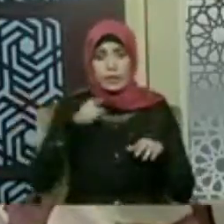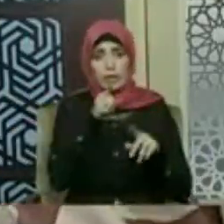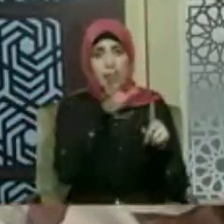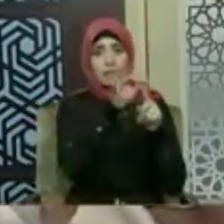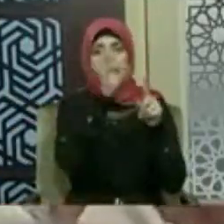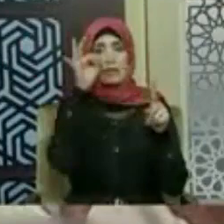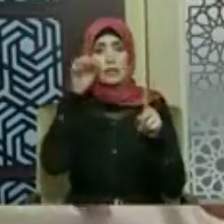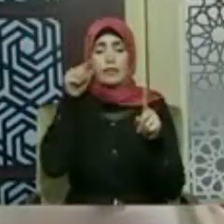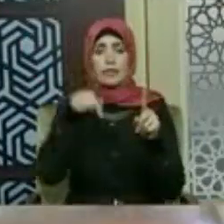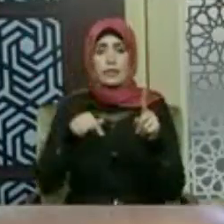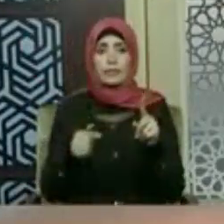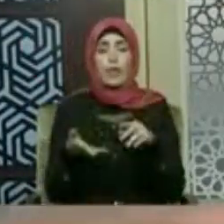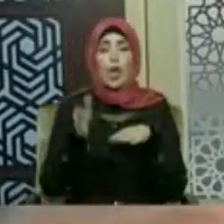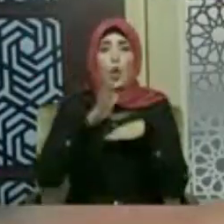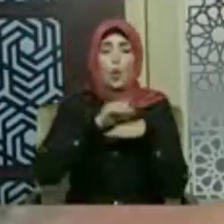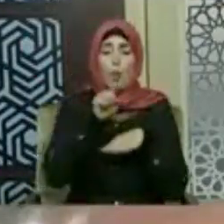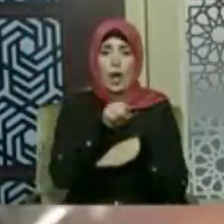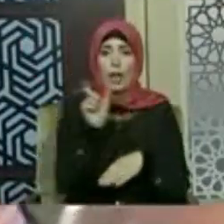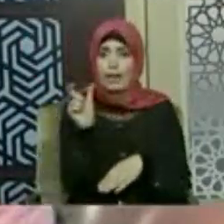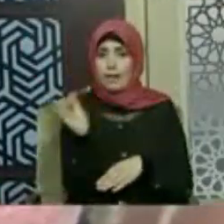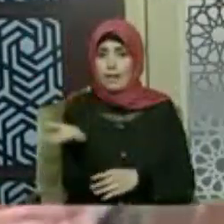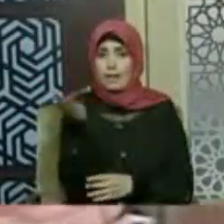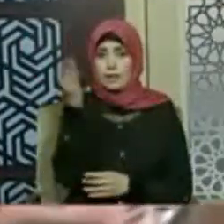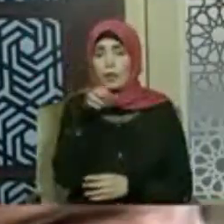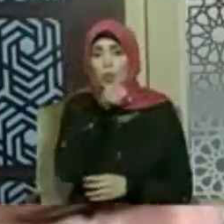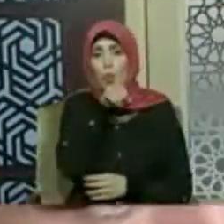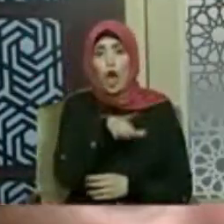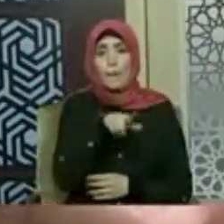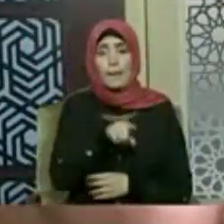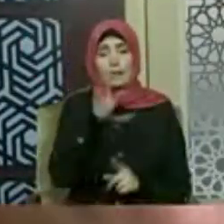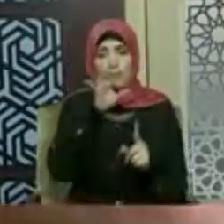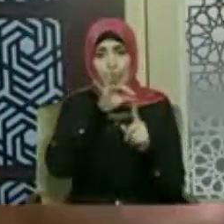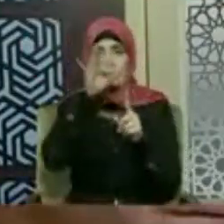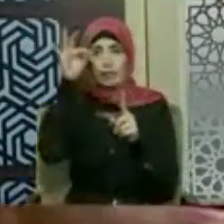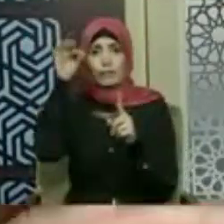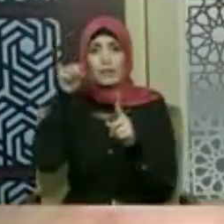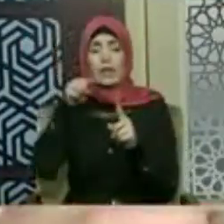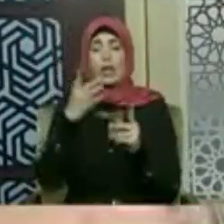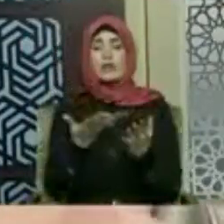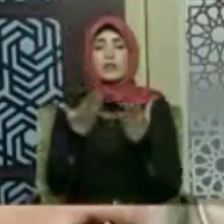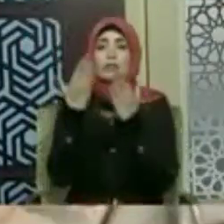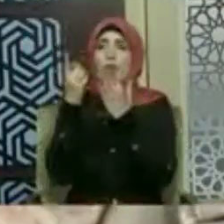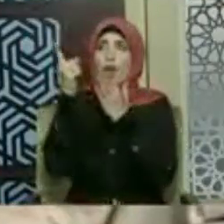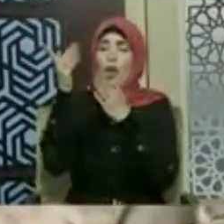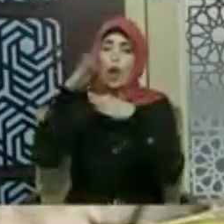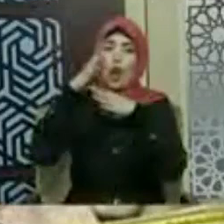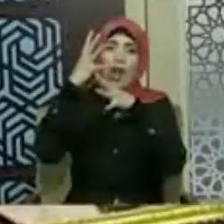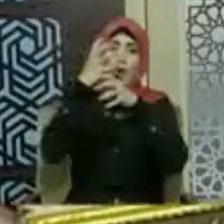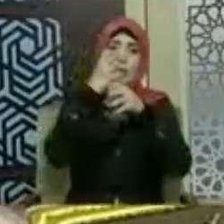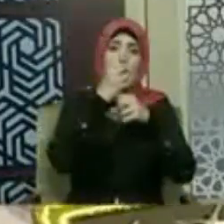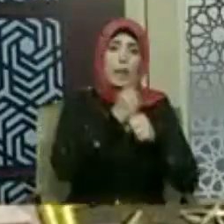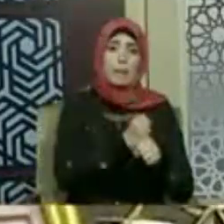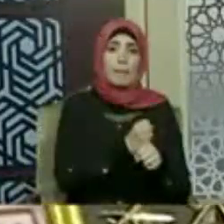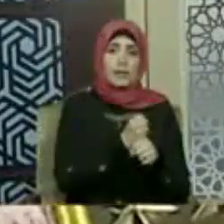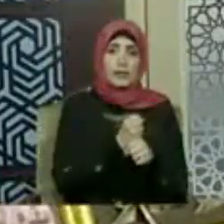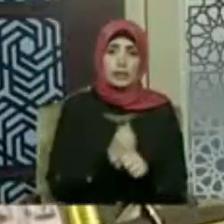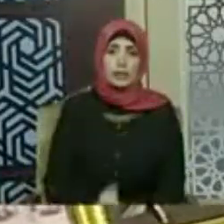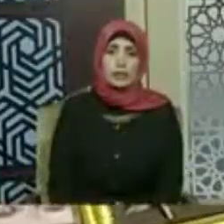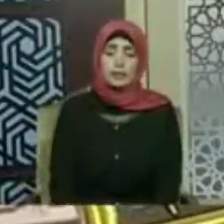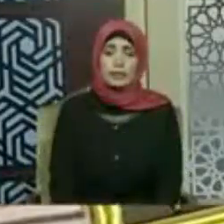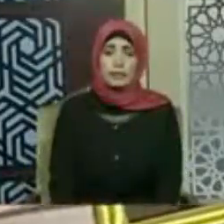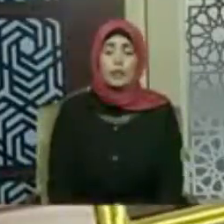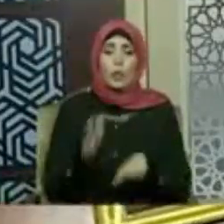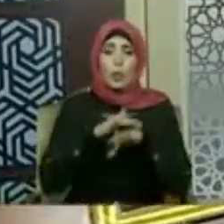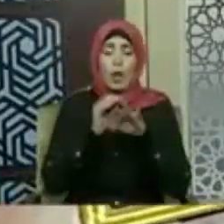وعلى سيدنا محمد صلى الله عليه وسلم وآله